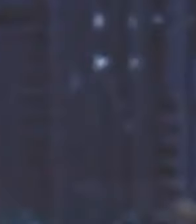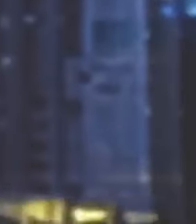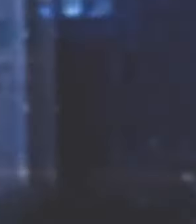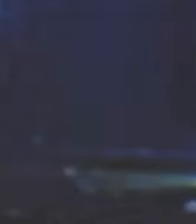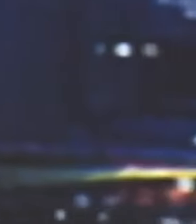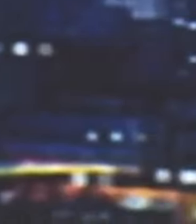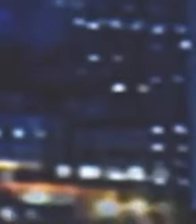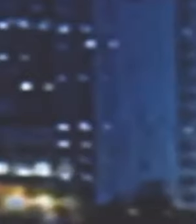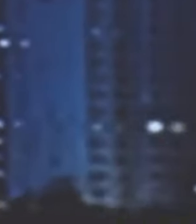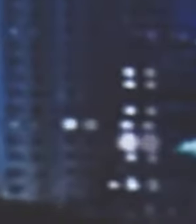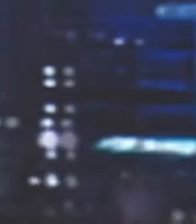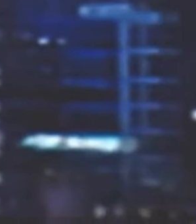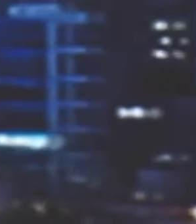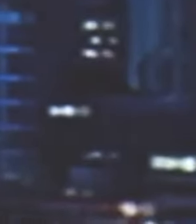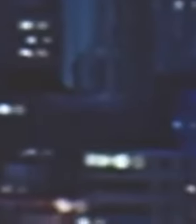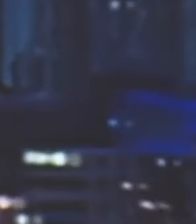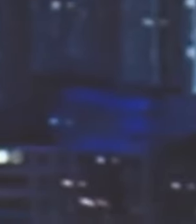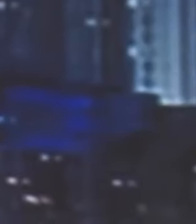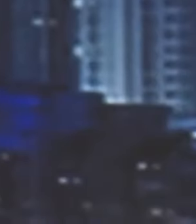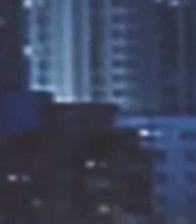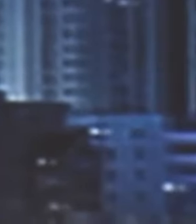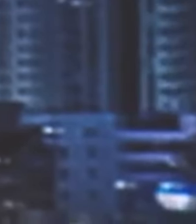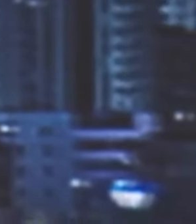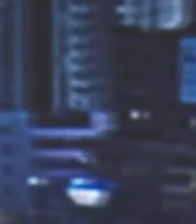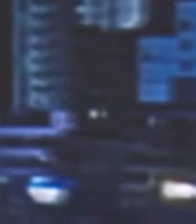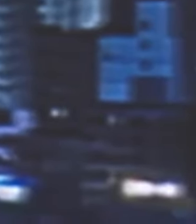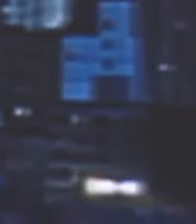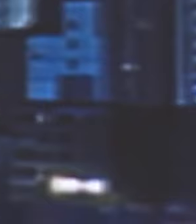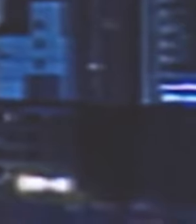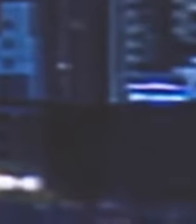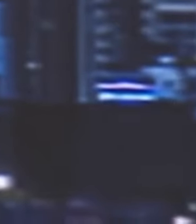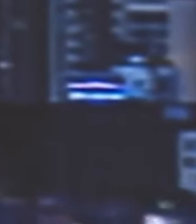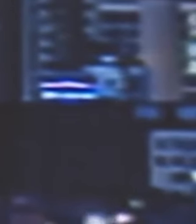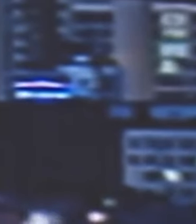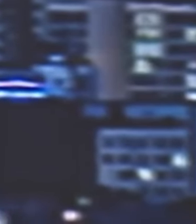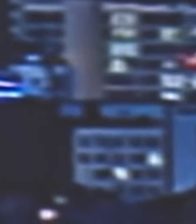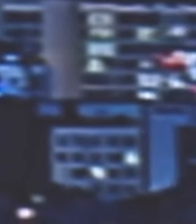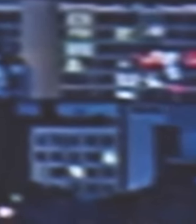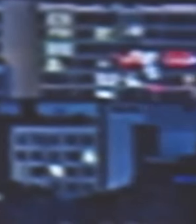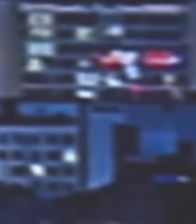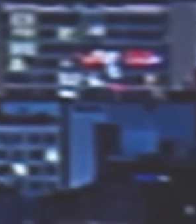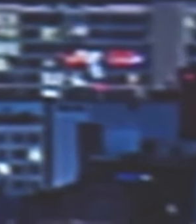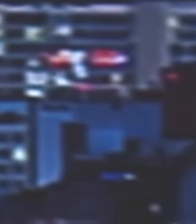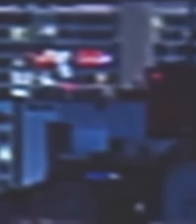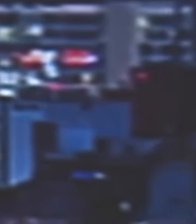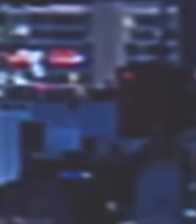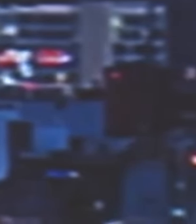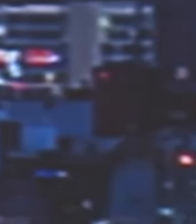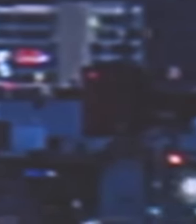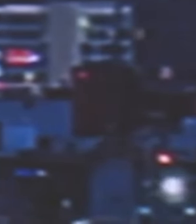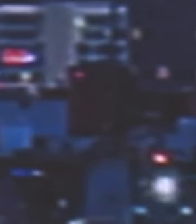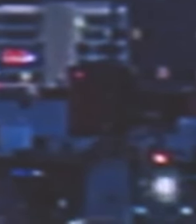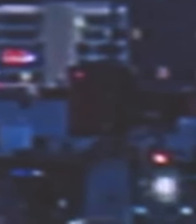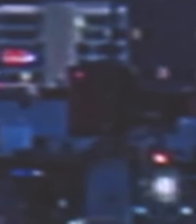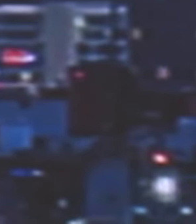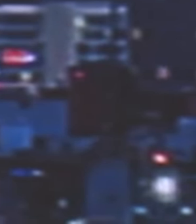JTBC 뉴스를 시청해 주셔서 고맙습니다. 저희는 저녁 6시 50분 뉴스룸에서 뵙겠습니다.